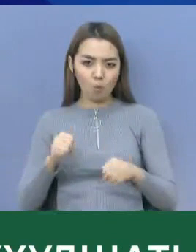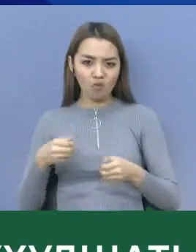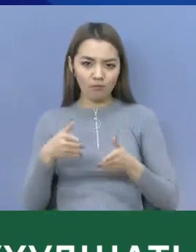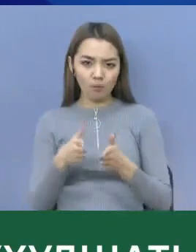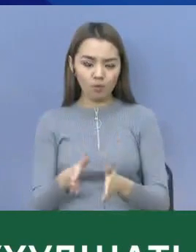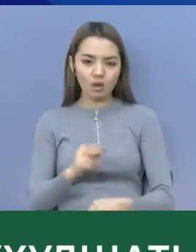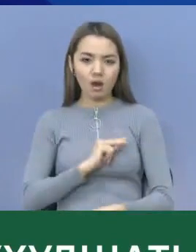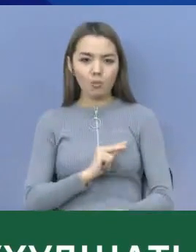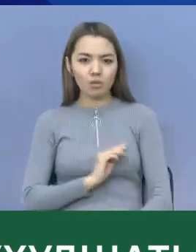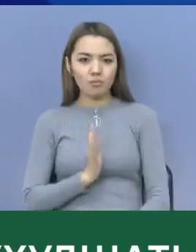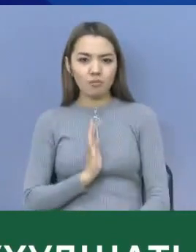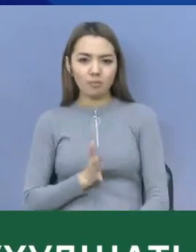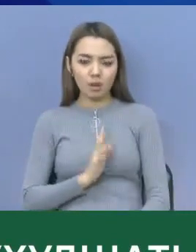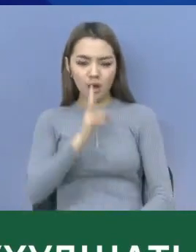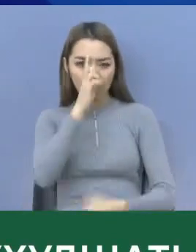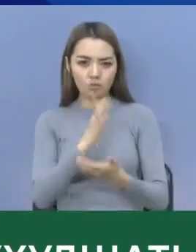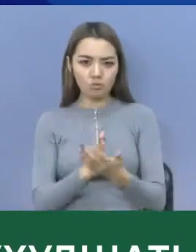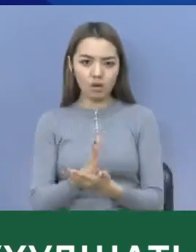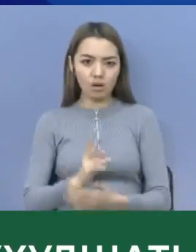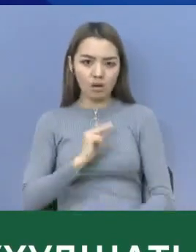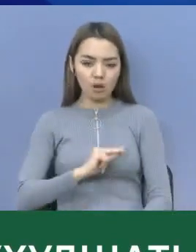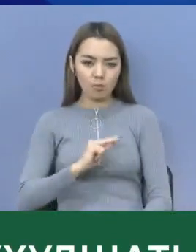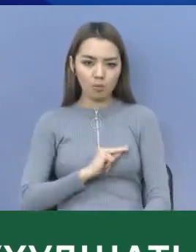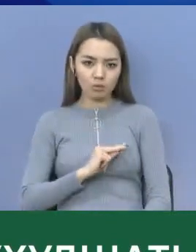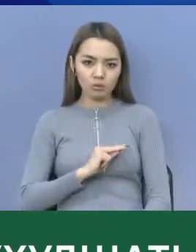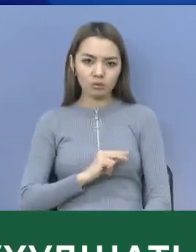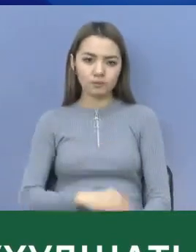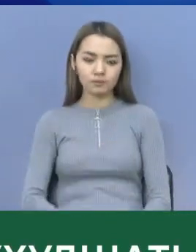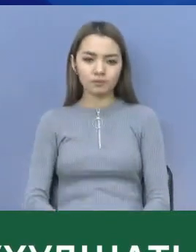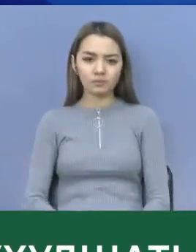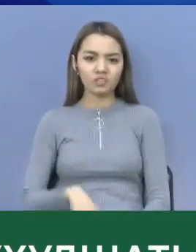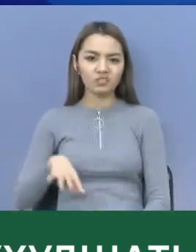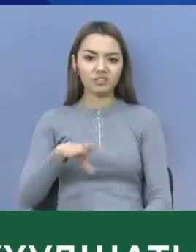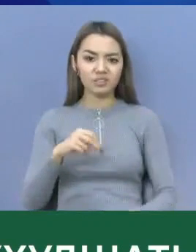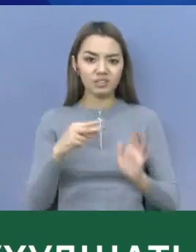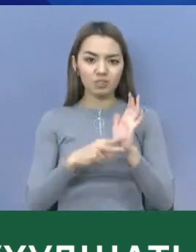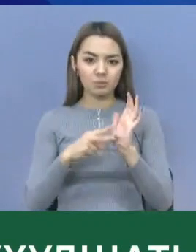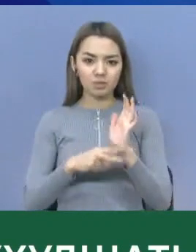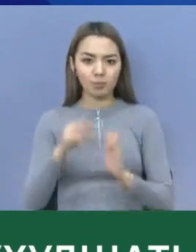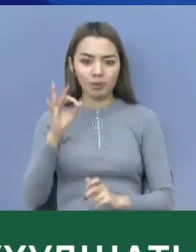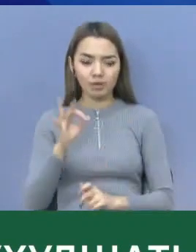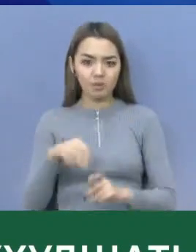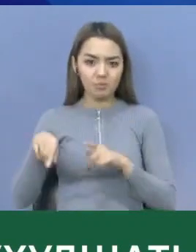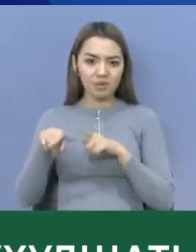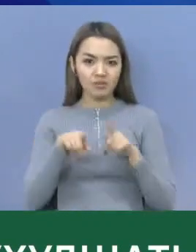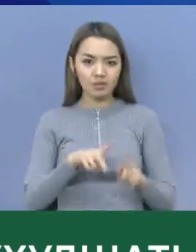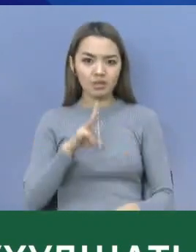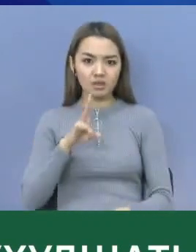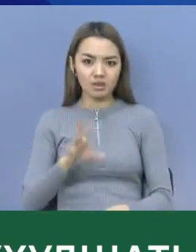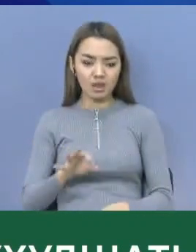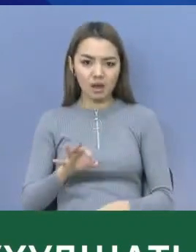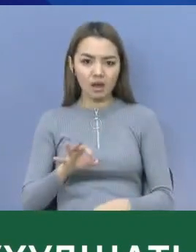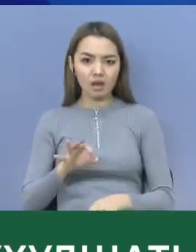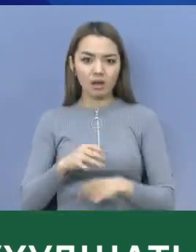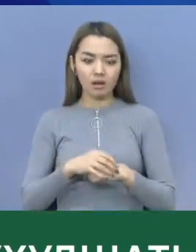Работники предприятий, государственной службы, субъектов предпринимательства, они 70% переведены на